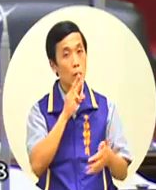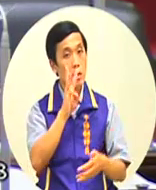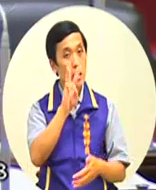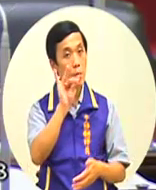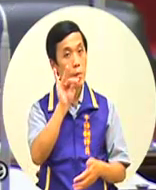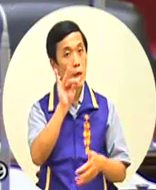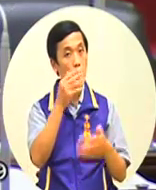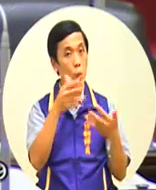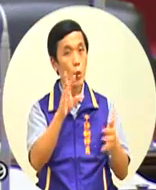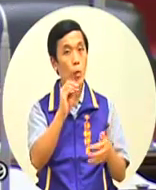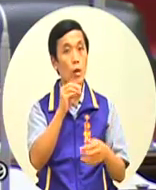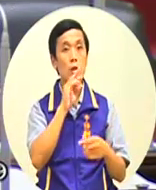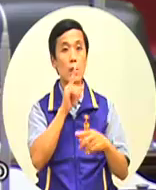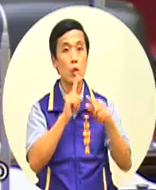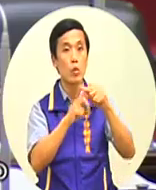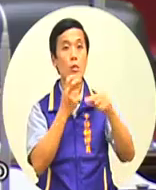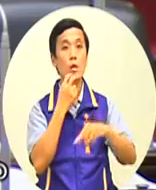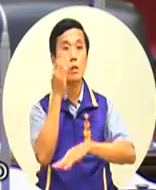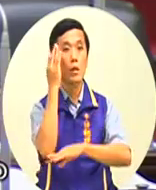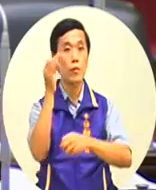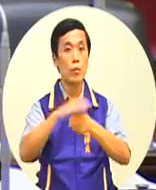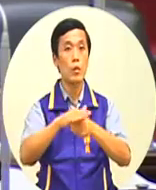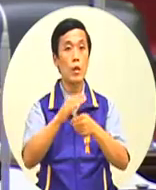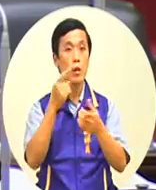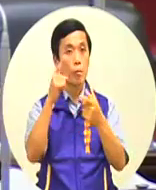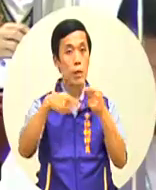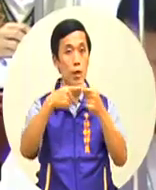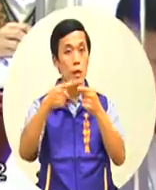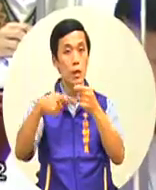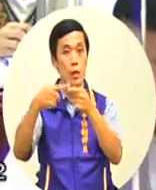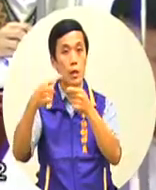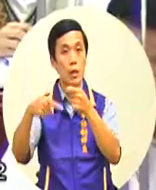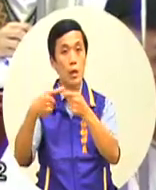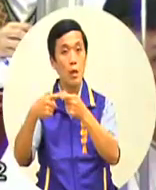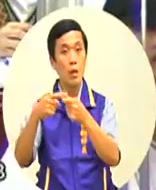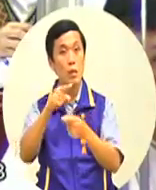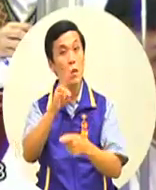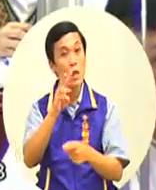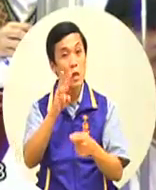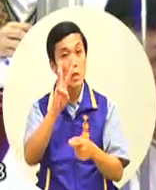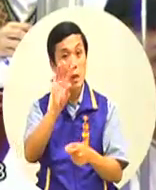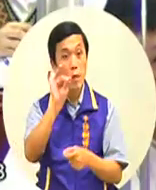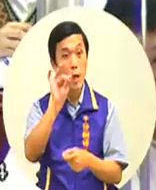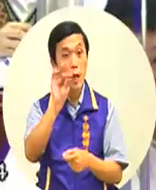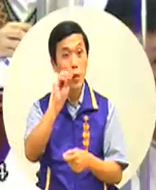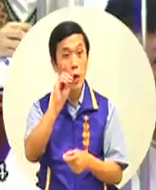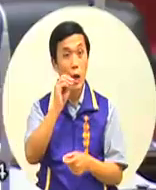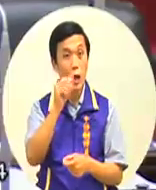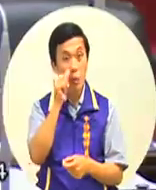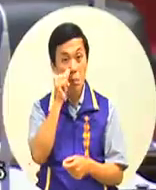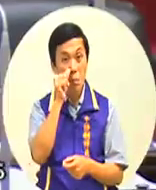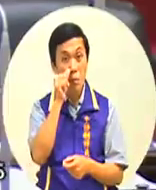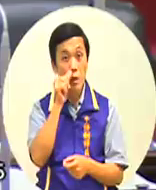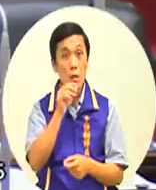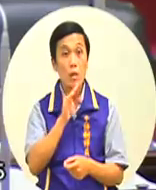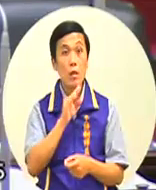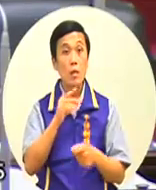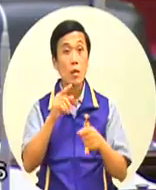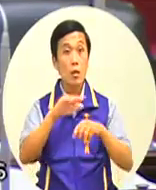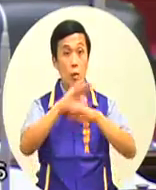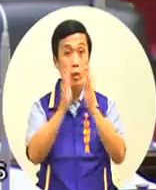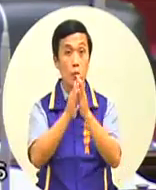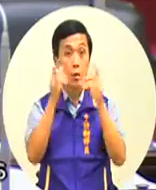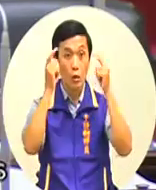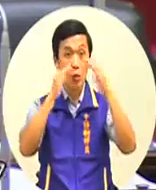央补助的。那每年要按照社团申请数，我们 才300多万了、 啊。我们是社 全高雄市，所以姚局长，全高雄市